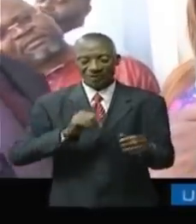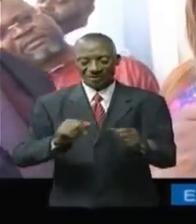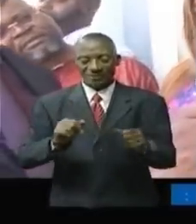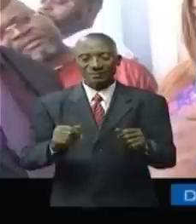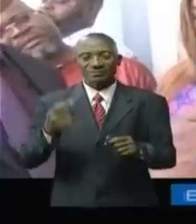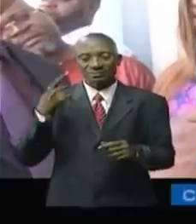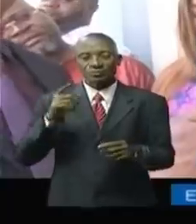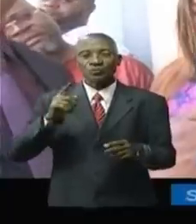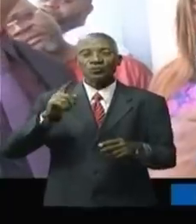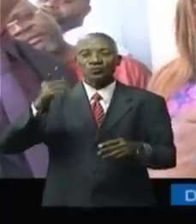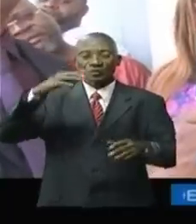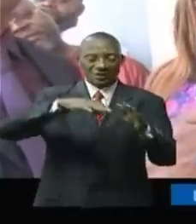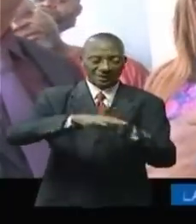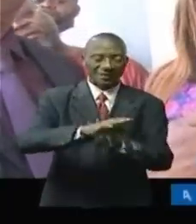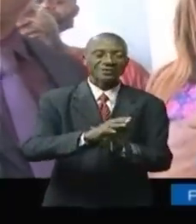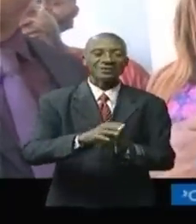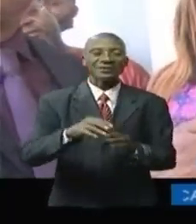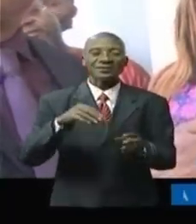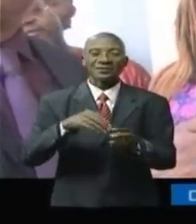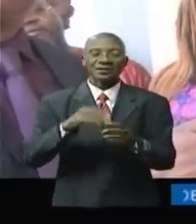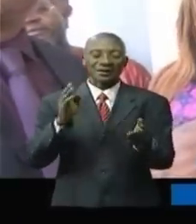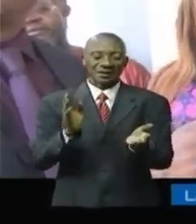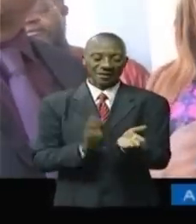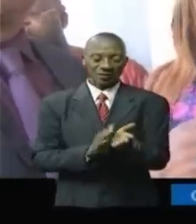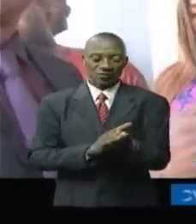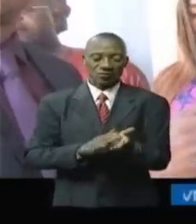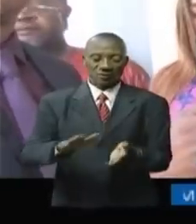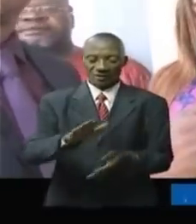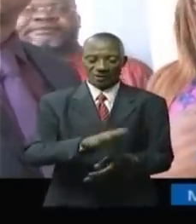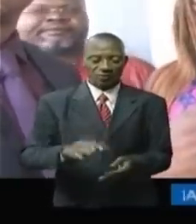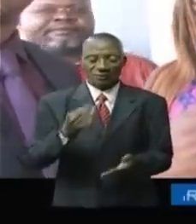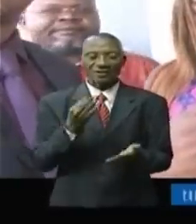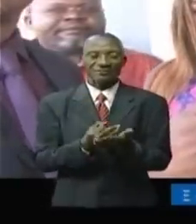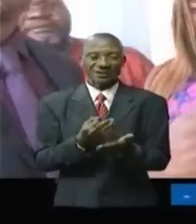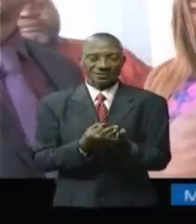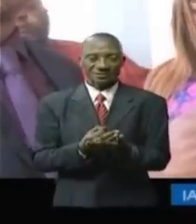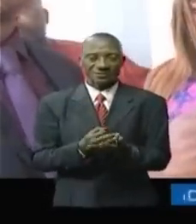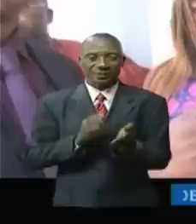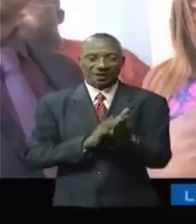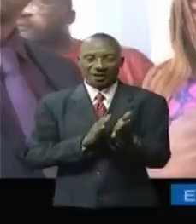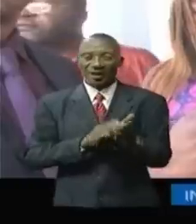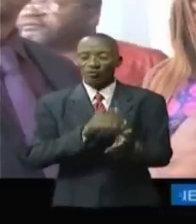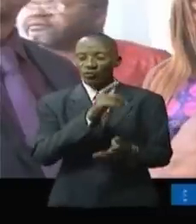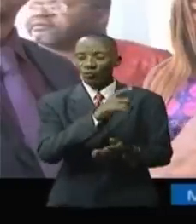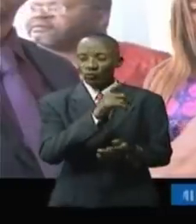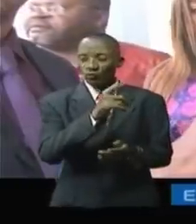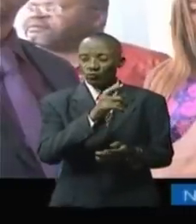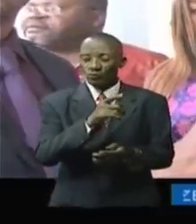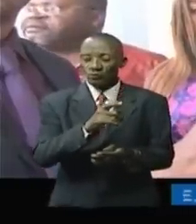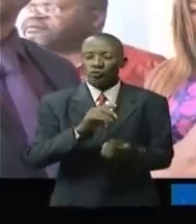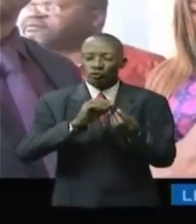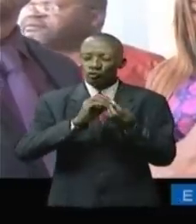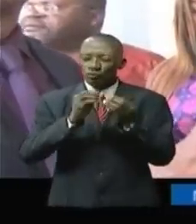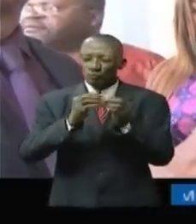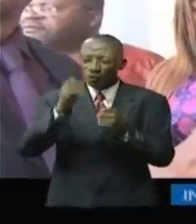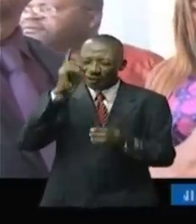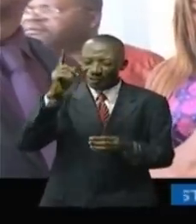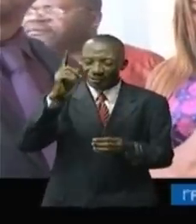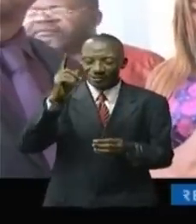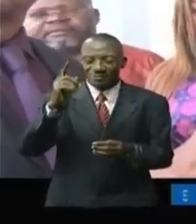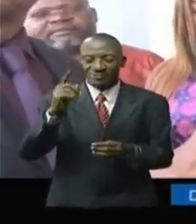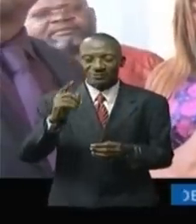pilote en matière de finances publiques en Afrique centrale. Que l'école joue le rôle d'incubateur en matière de finances